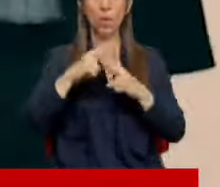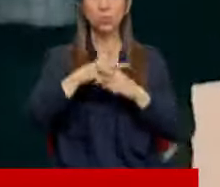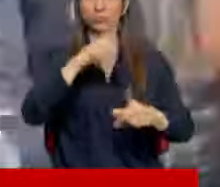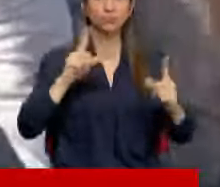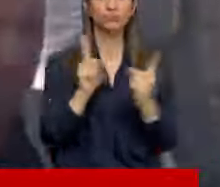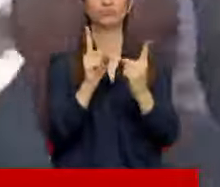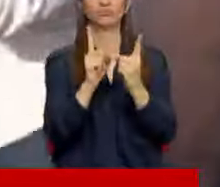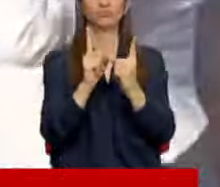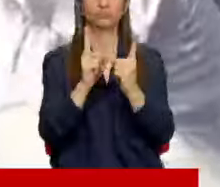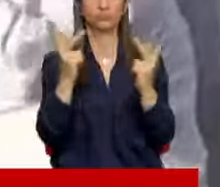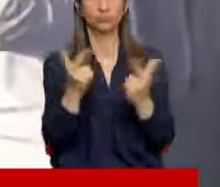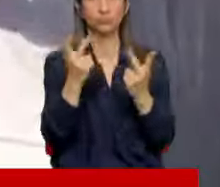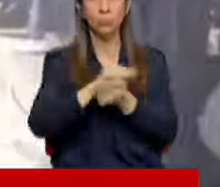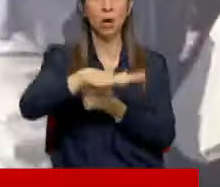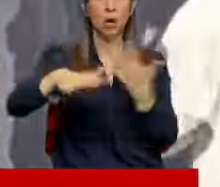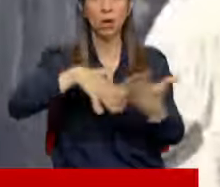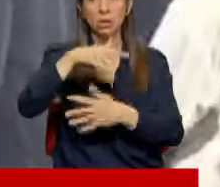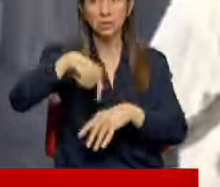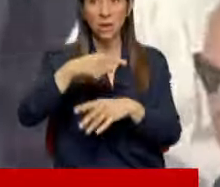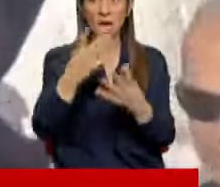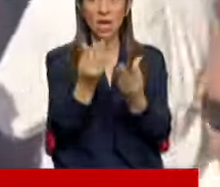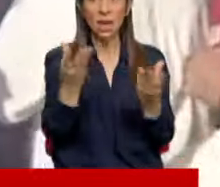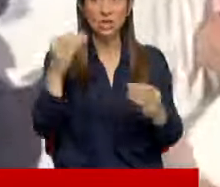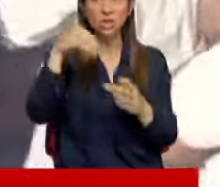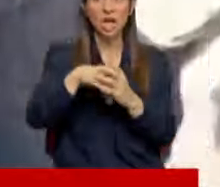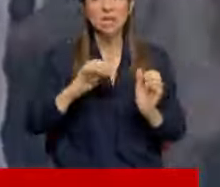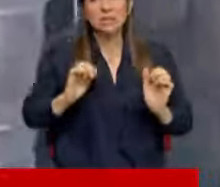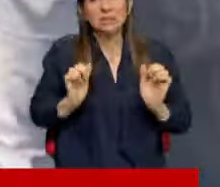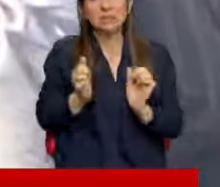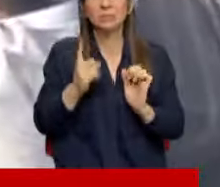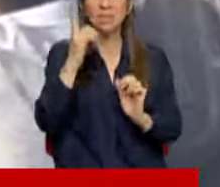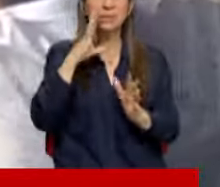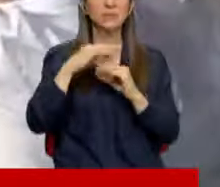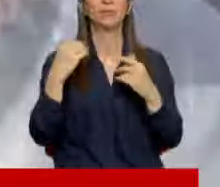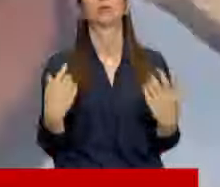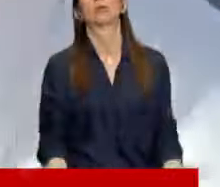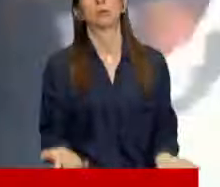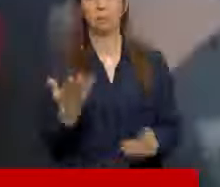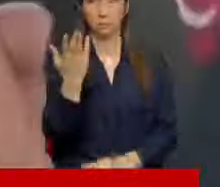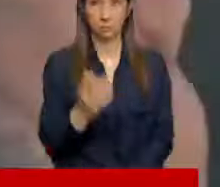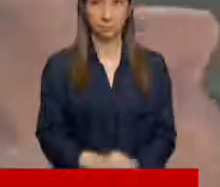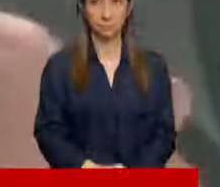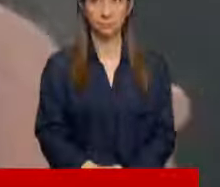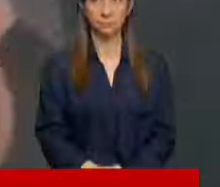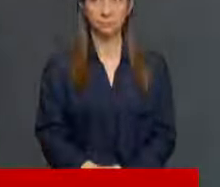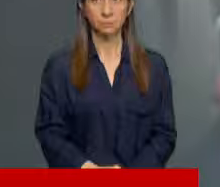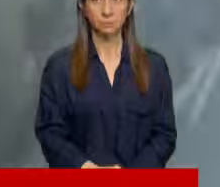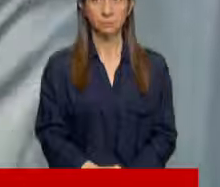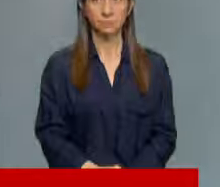güçleri karşı karşıya geldi. Çıkan arbede sırasında kalabalığın arasına sıkışan bir kişi fenalaştı.